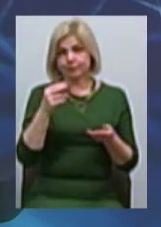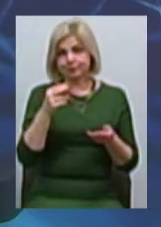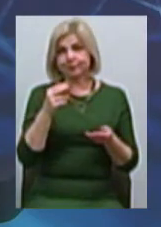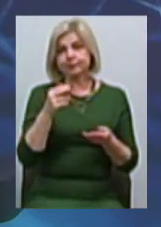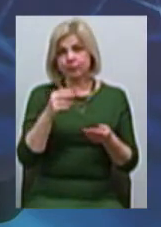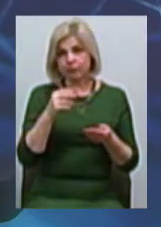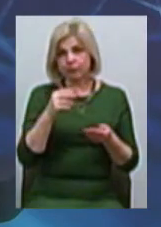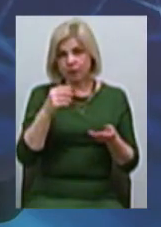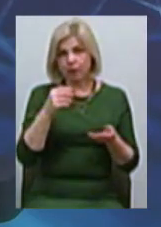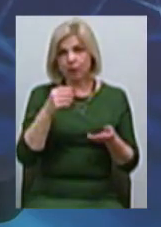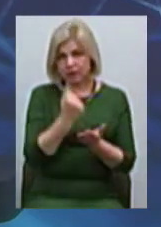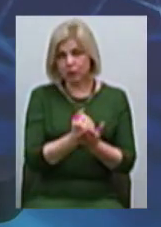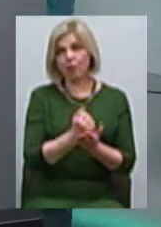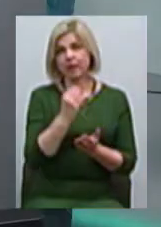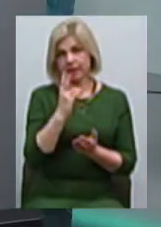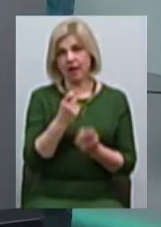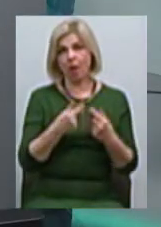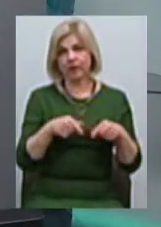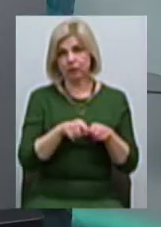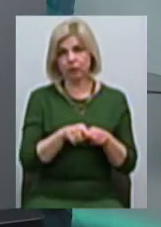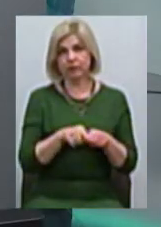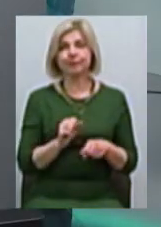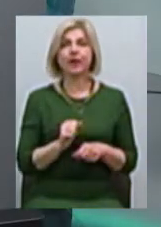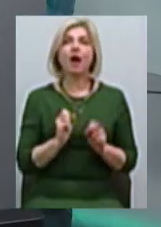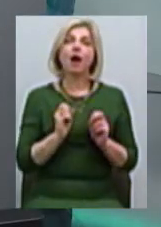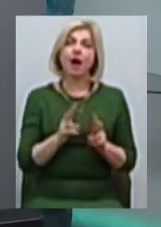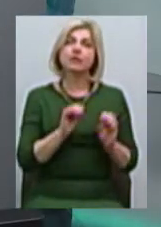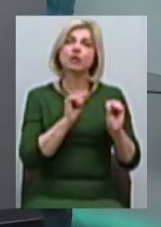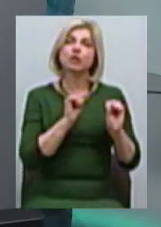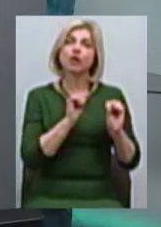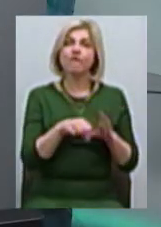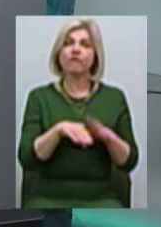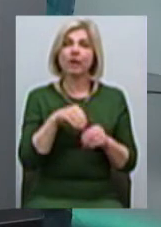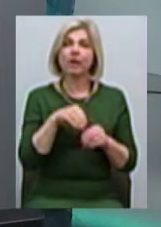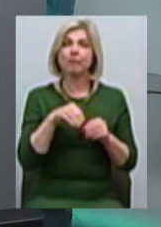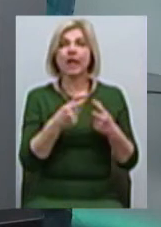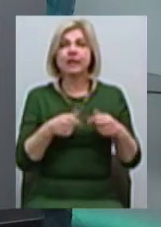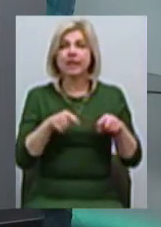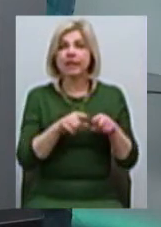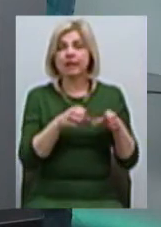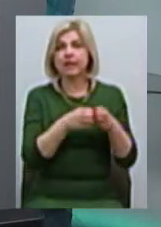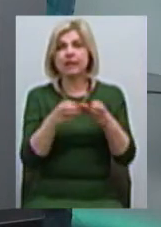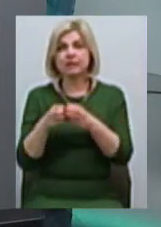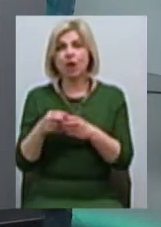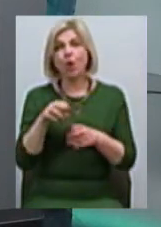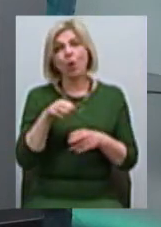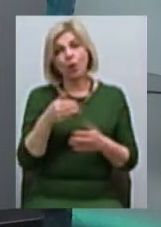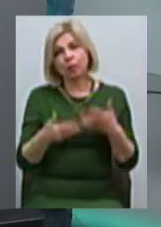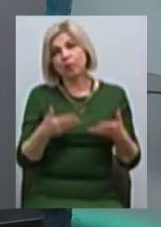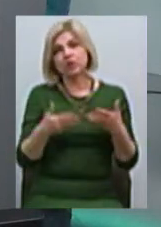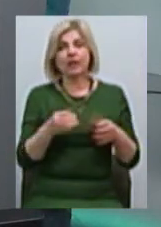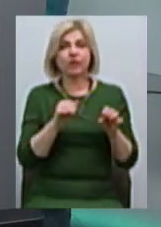дільниці, якщо вона пройде. Все одне. А наскільки захищені виборчі дільниці від можливих порушень або